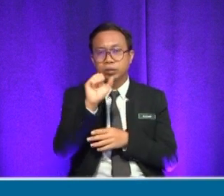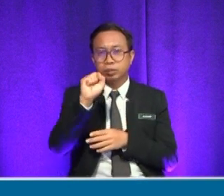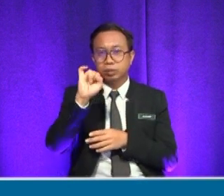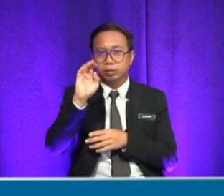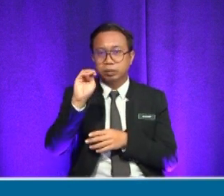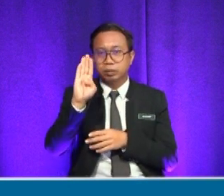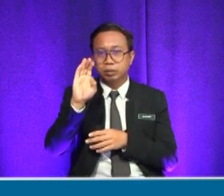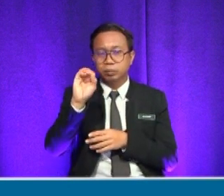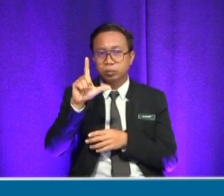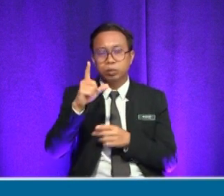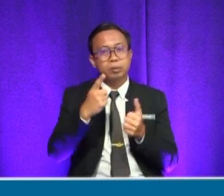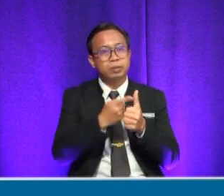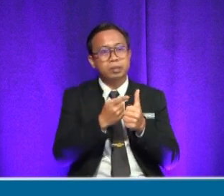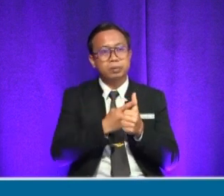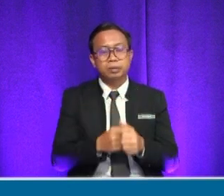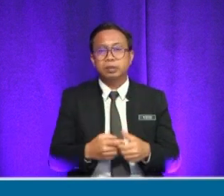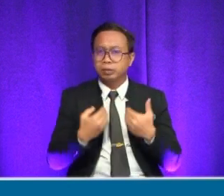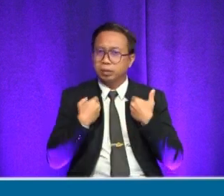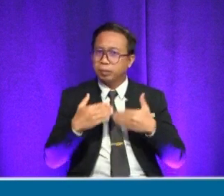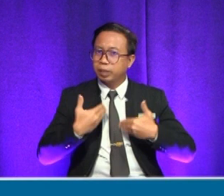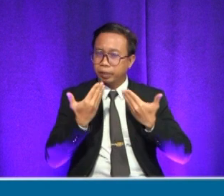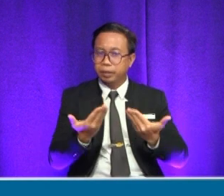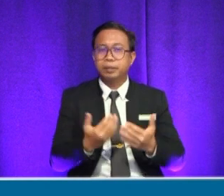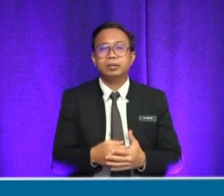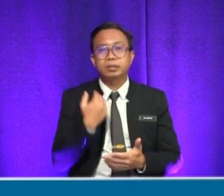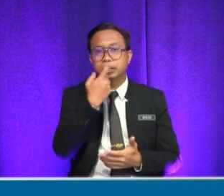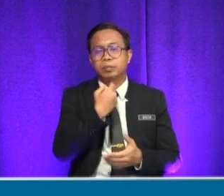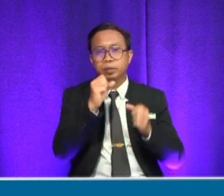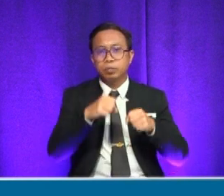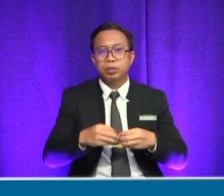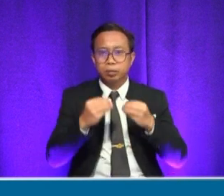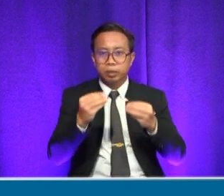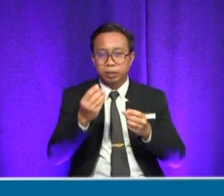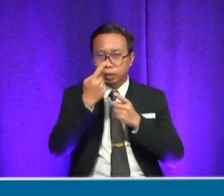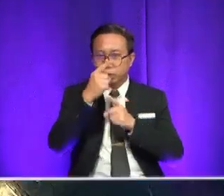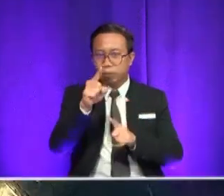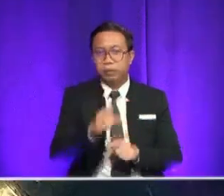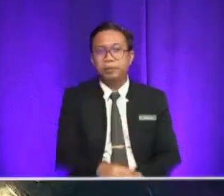yang pertama. Macam mana tu? Okey, siapa boleh bagi jawapan?